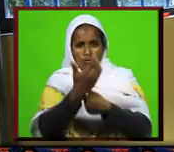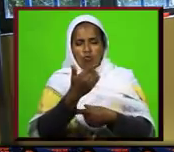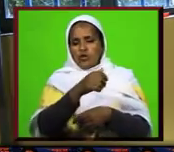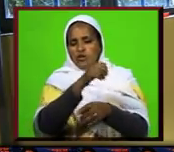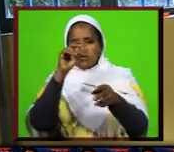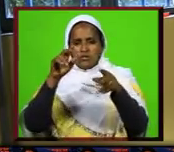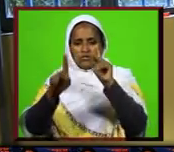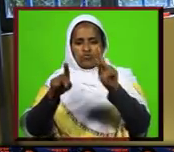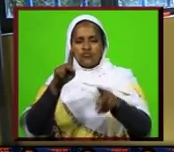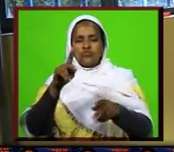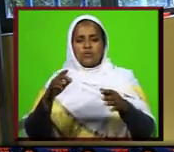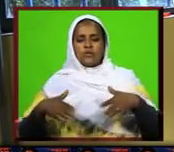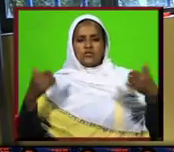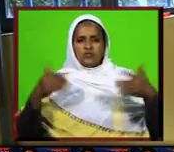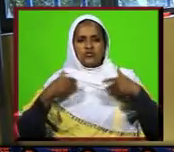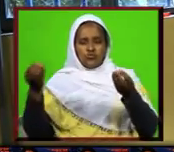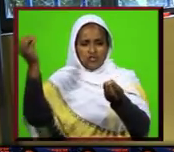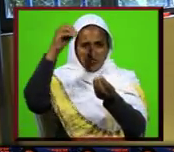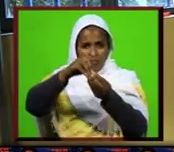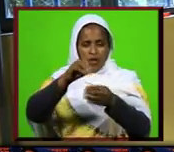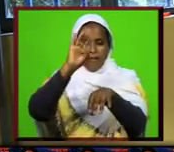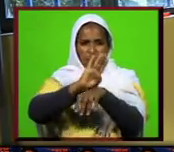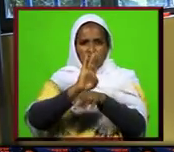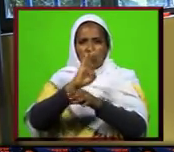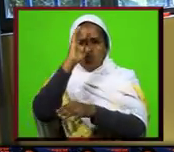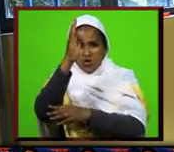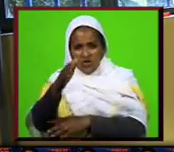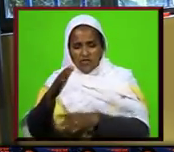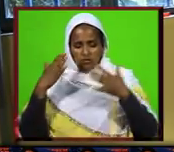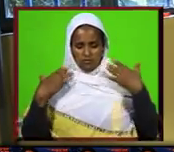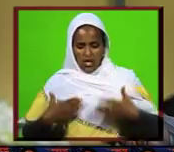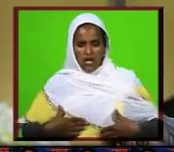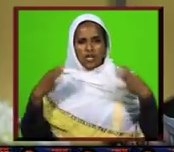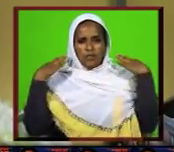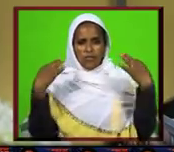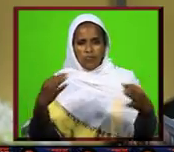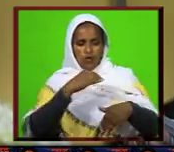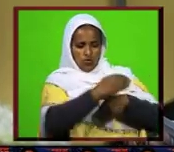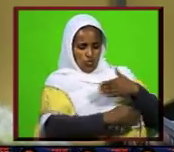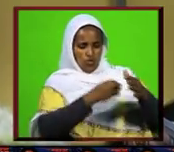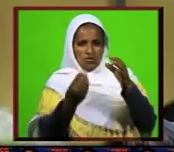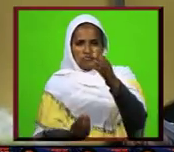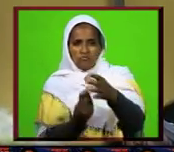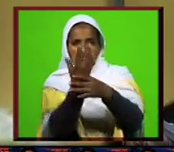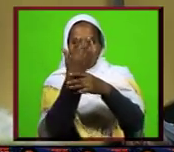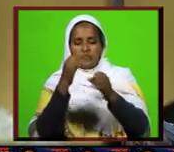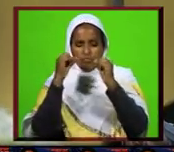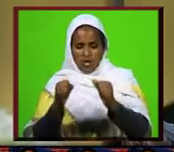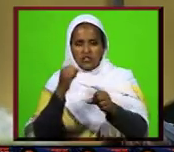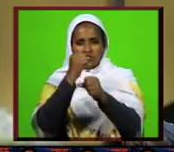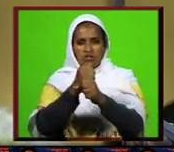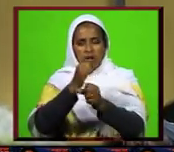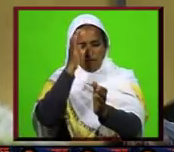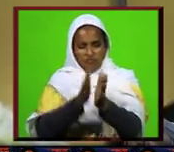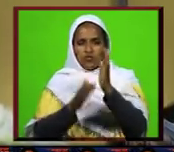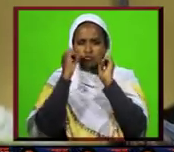ክርስቲያኑን ከማስደሰቱም በተጨማሪ የቤተ ክርስቲያኗን የወደፊት ህልውና የሚጠብቅ ትውልድ ለማፍራት የሚያስችል ሥራ